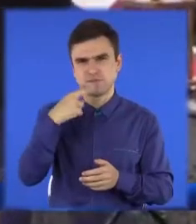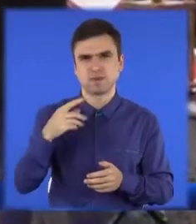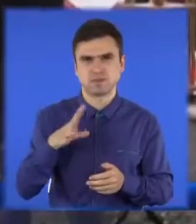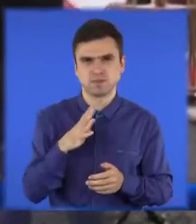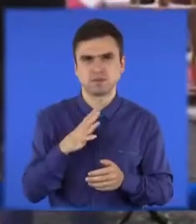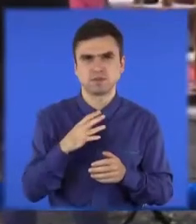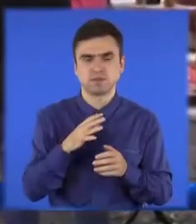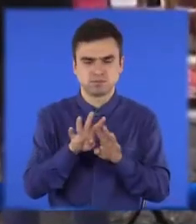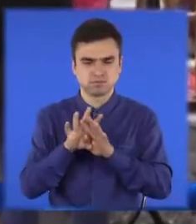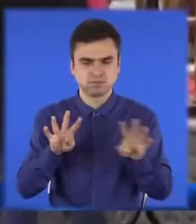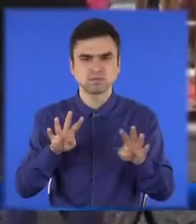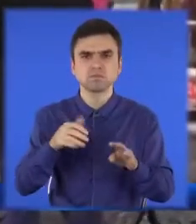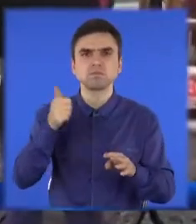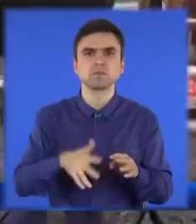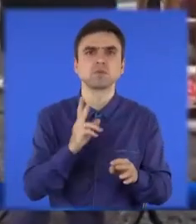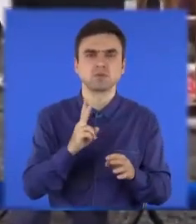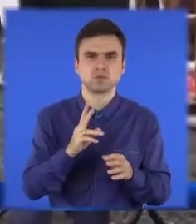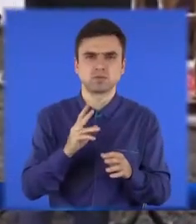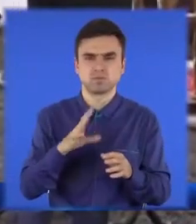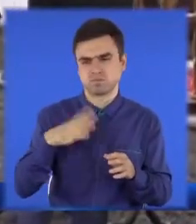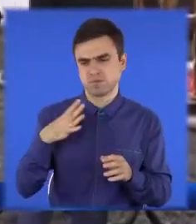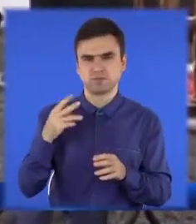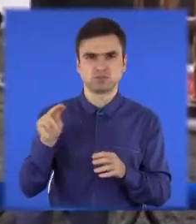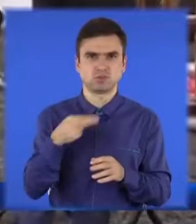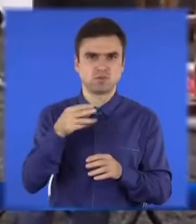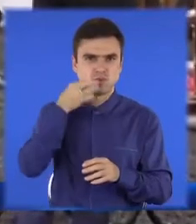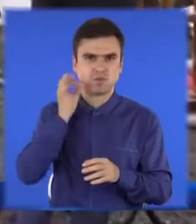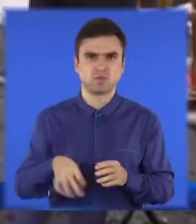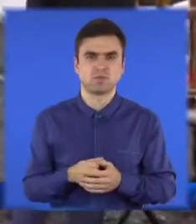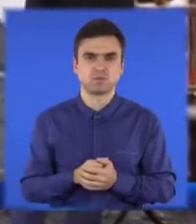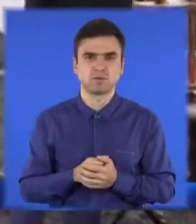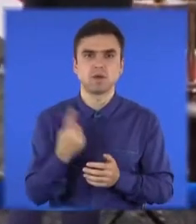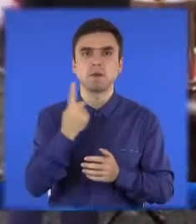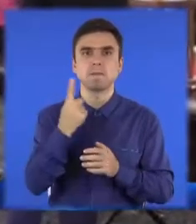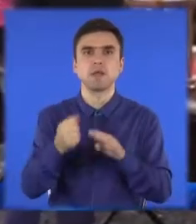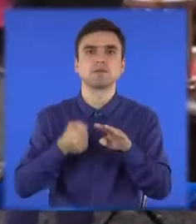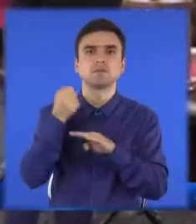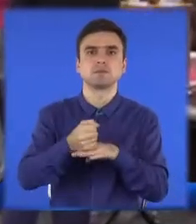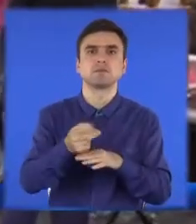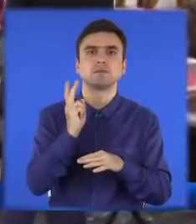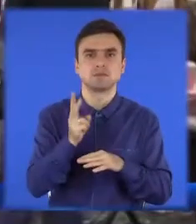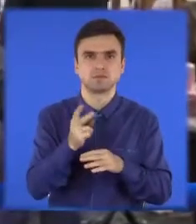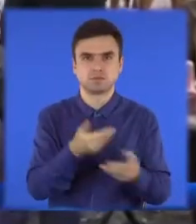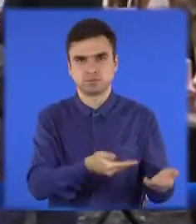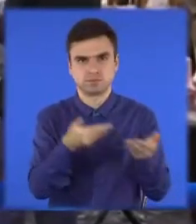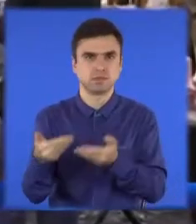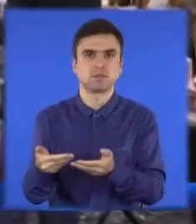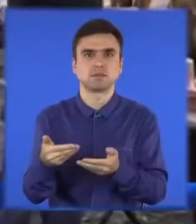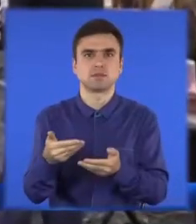парад чемпіонів. Потому что на первый пьедестал почета, на высший ступень почета